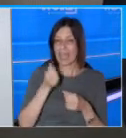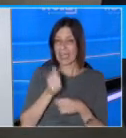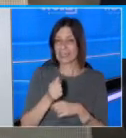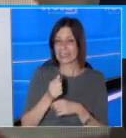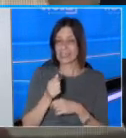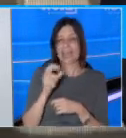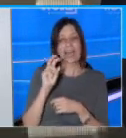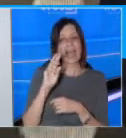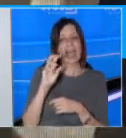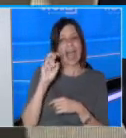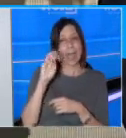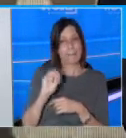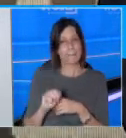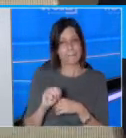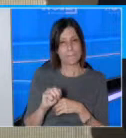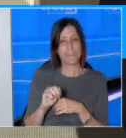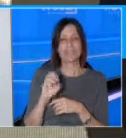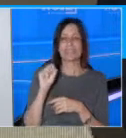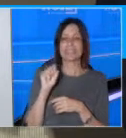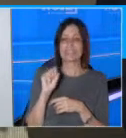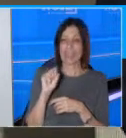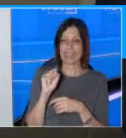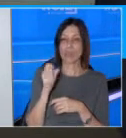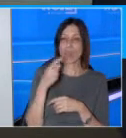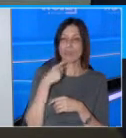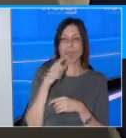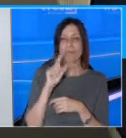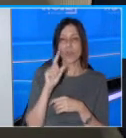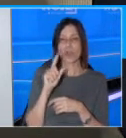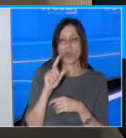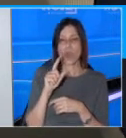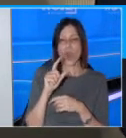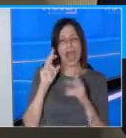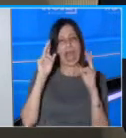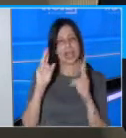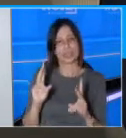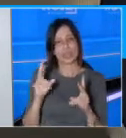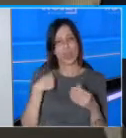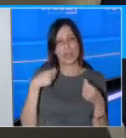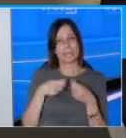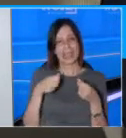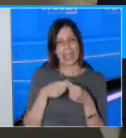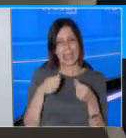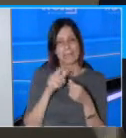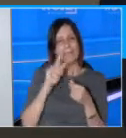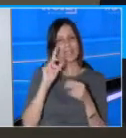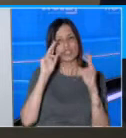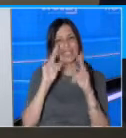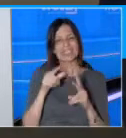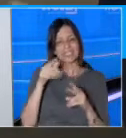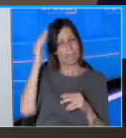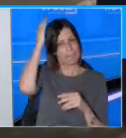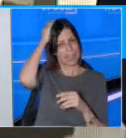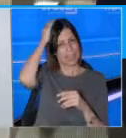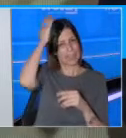בפרלמנט צהריים. סעיד אלחרומי, כן. הם לא עצרו את המגעים, ומי שעצר את המגעים זה בכלל נפתלי